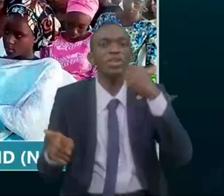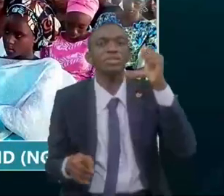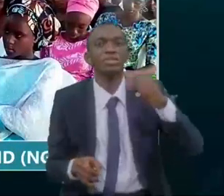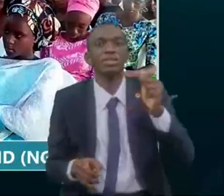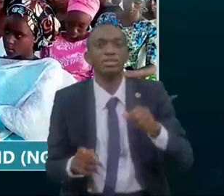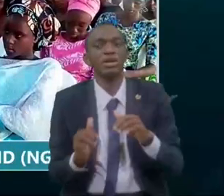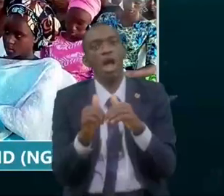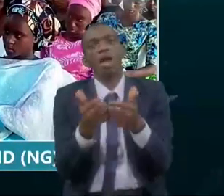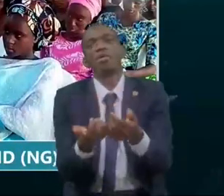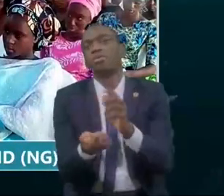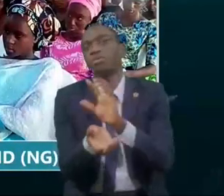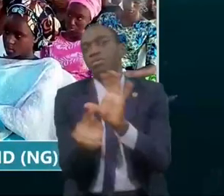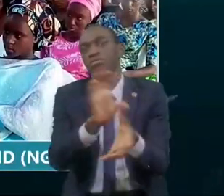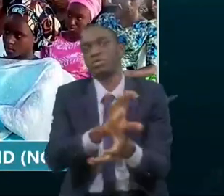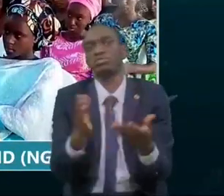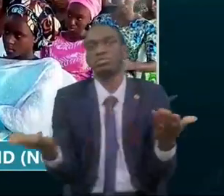Ah, où est la conversion?